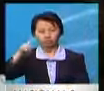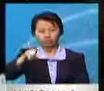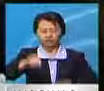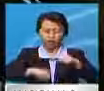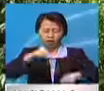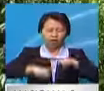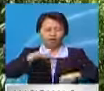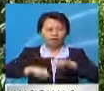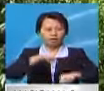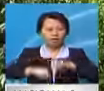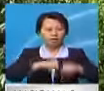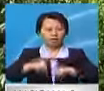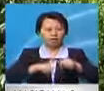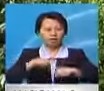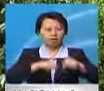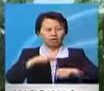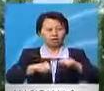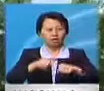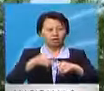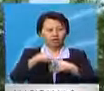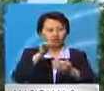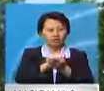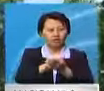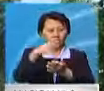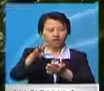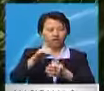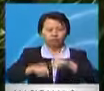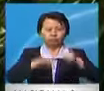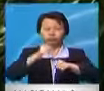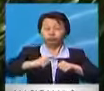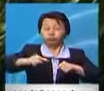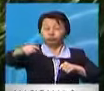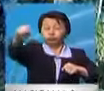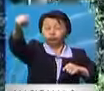tu. Dia akan naik atas. Lepas tu dia akan lepaskan kita terbang.